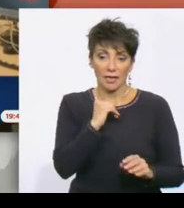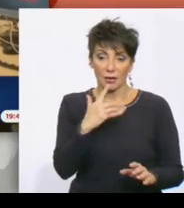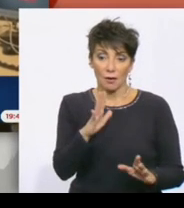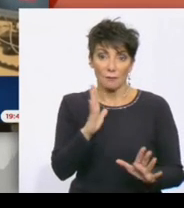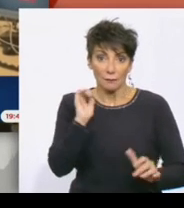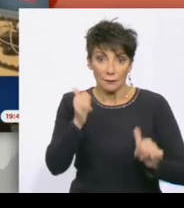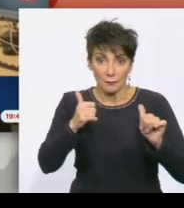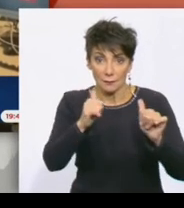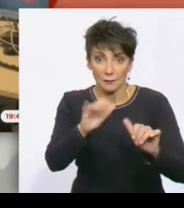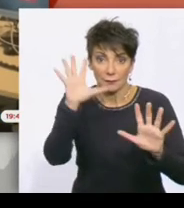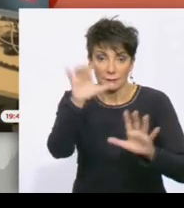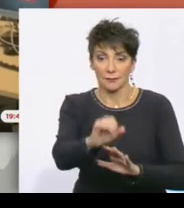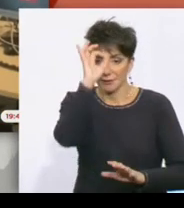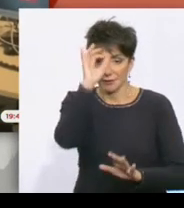Υπότιτλοι AUTHORWAVE